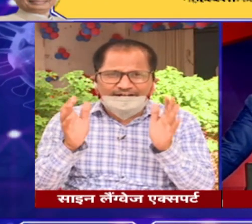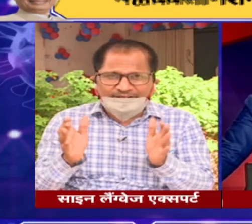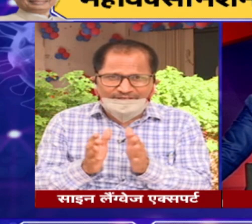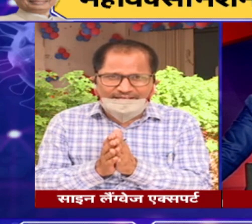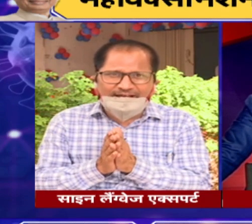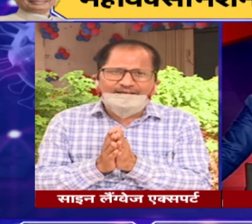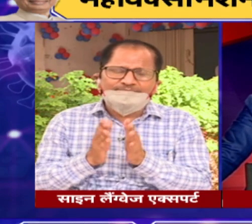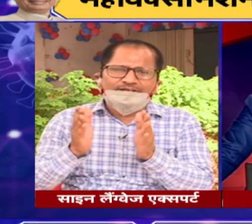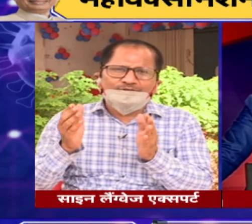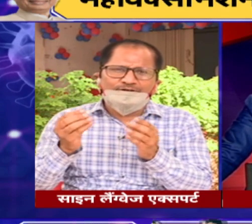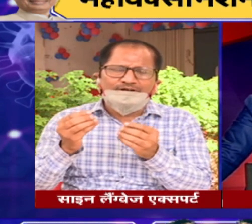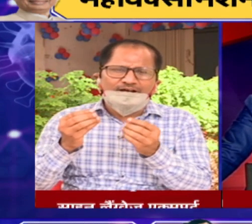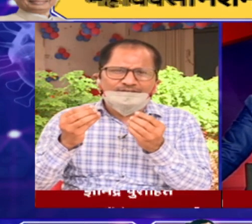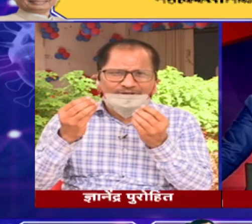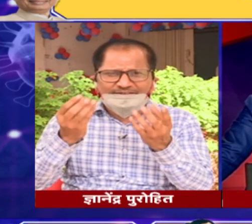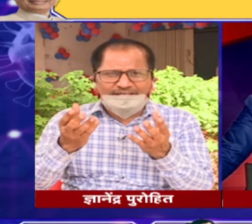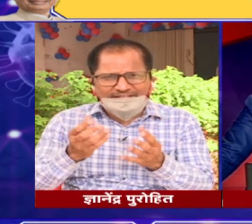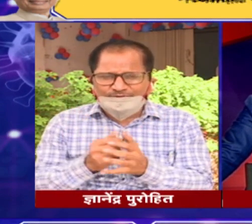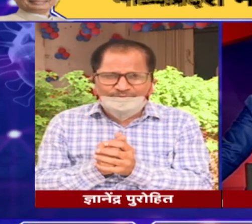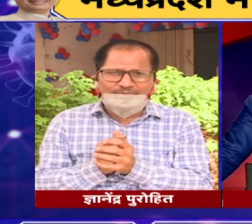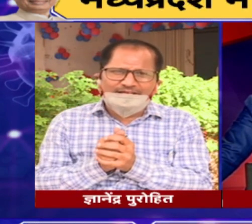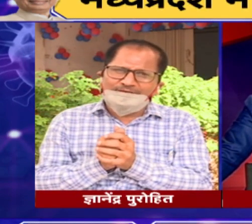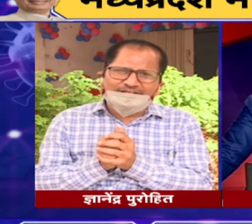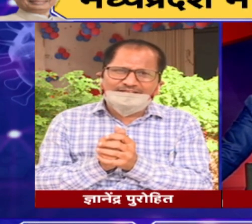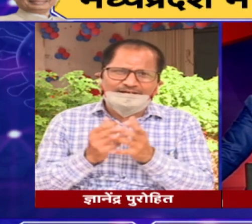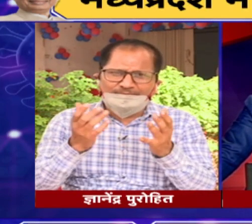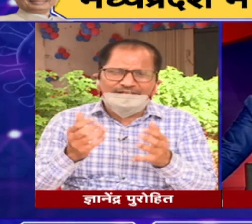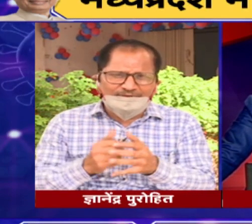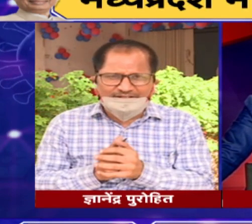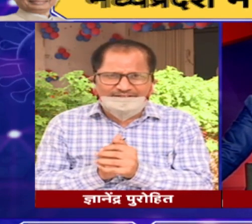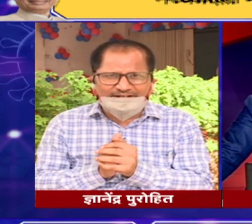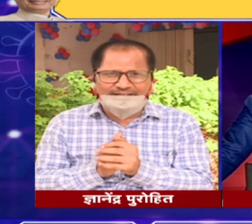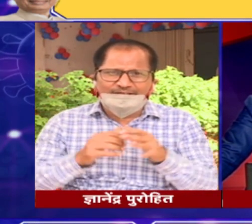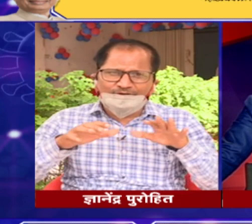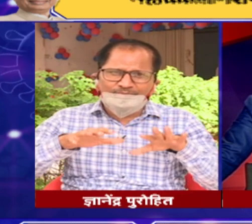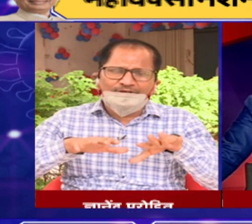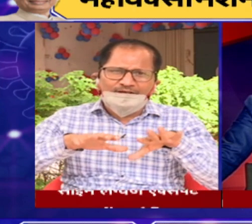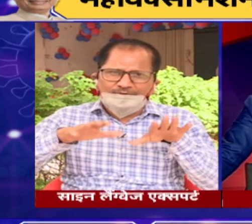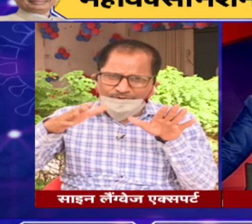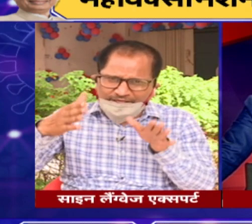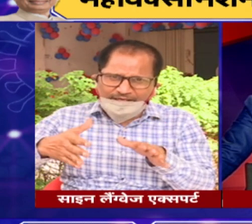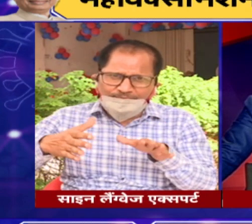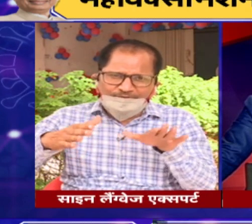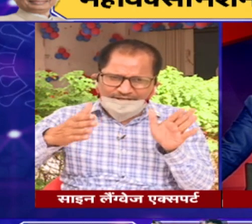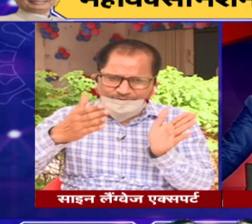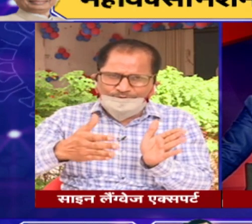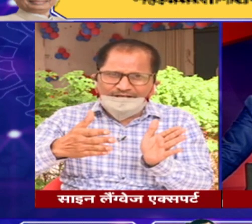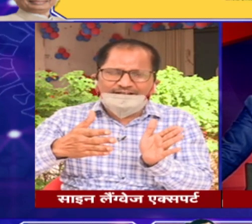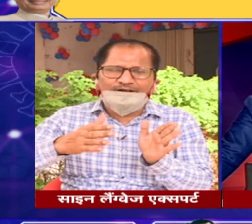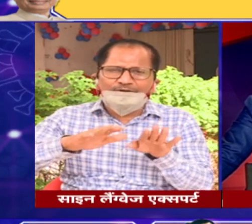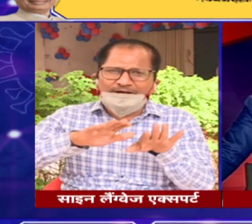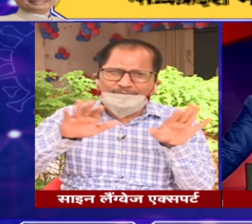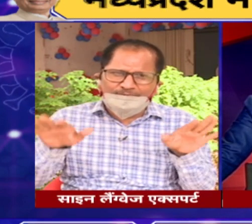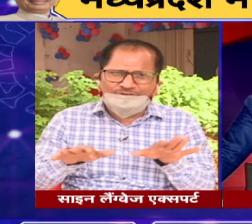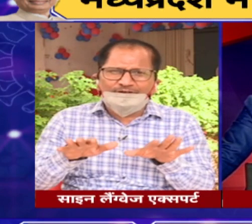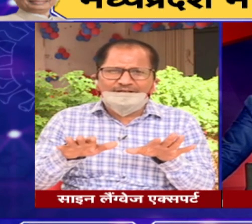थ्रू गार्डनिंग भी किया है। तो थोड़ा सा यदि उसमें भी यदि मदद माननीय मंत्री जी कर देंगे तो हम वही MPV का जो